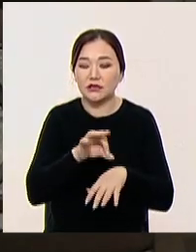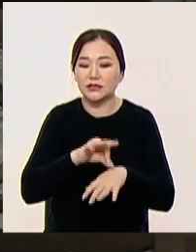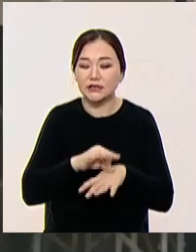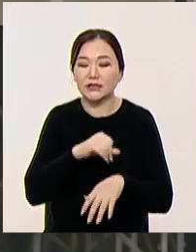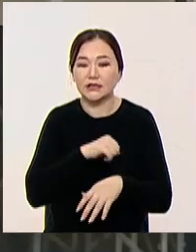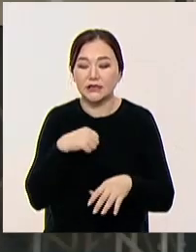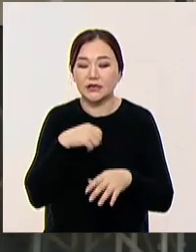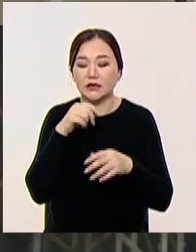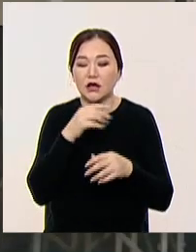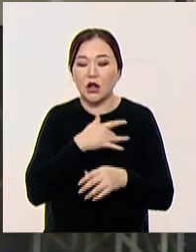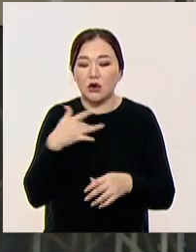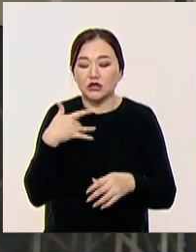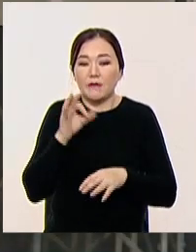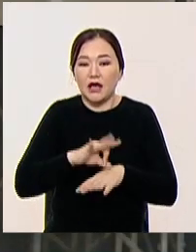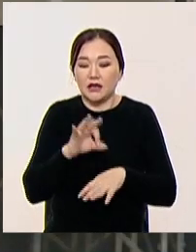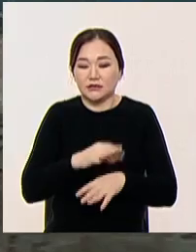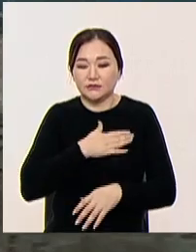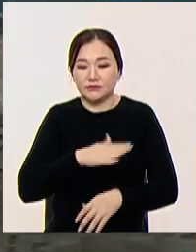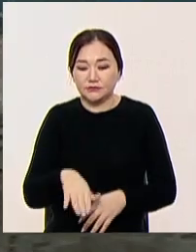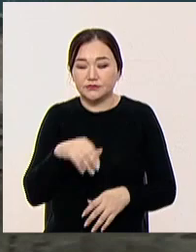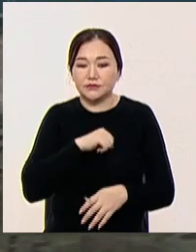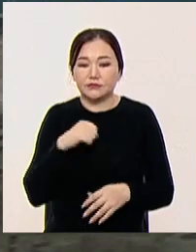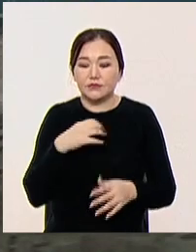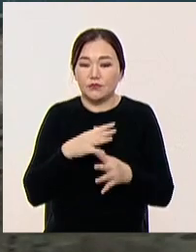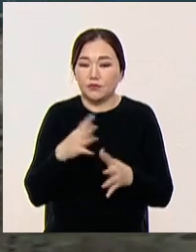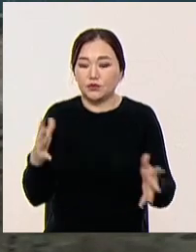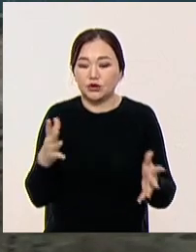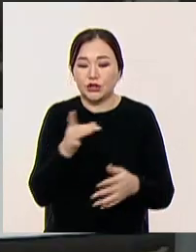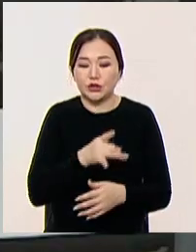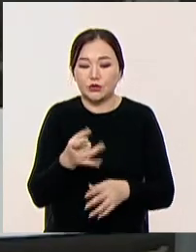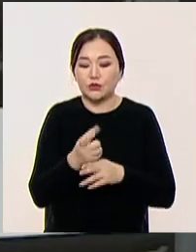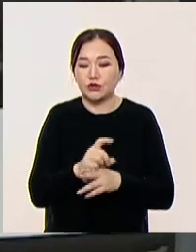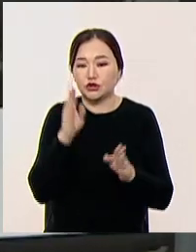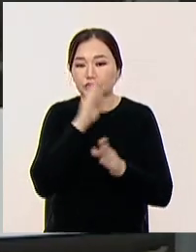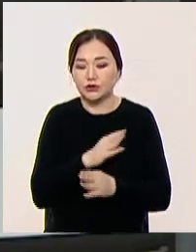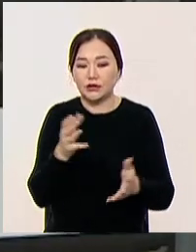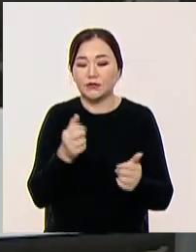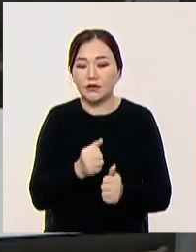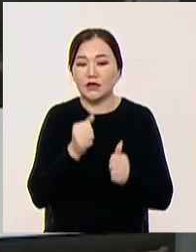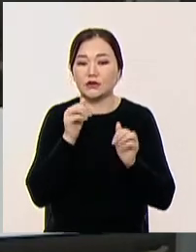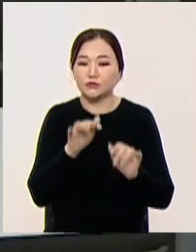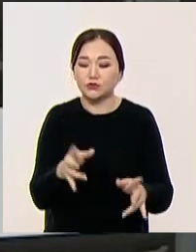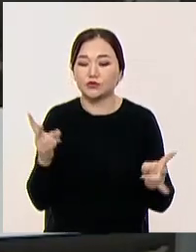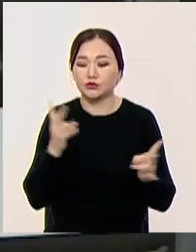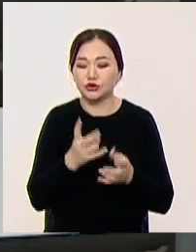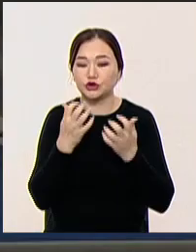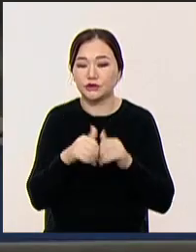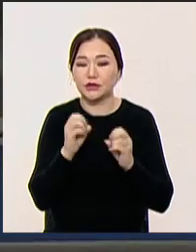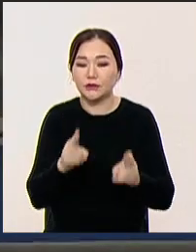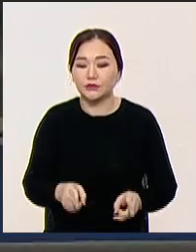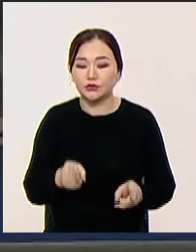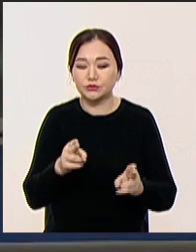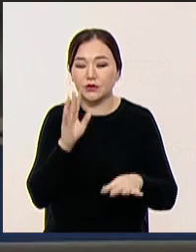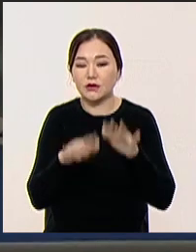по смертности от легочных болезней. Экологическая обстановка в регионе критическая, и непринятие необходимых мер будет считаться как